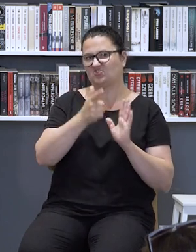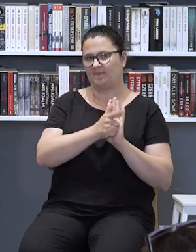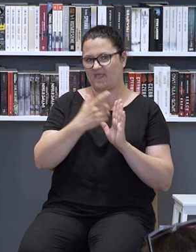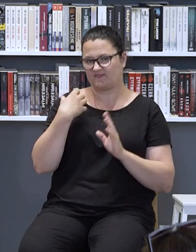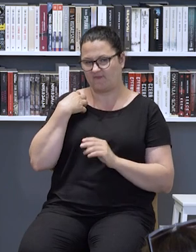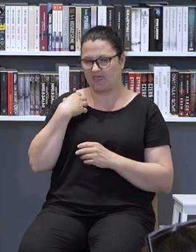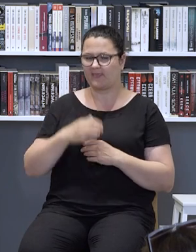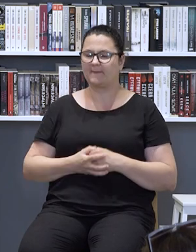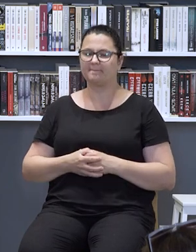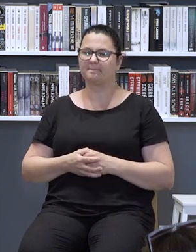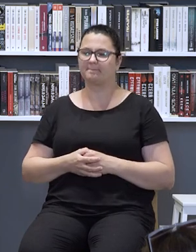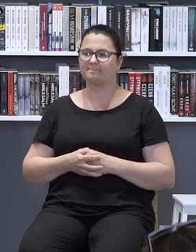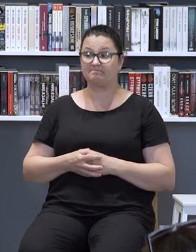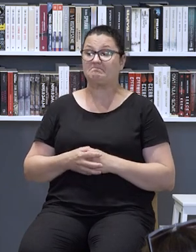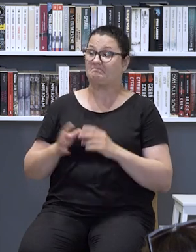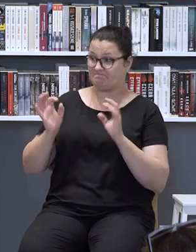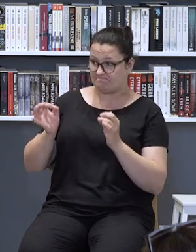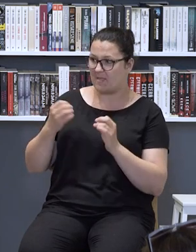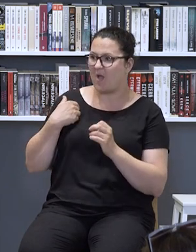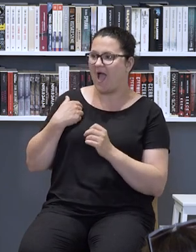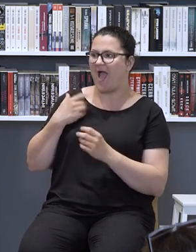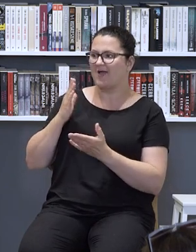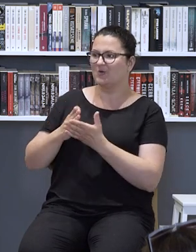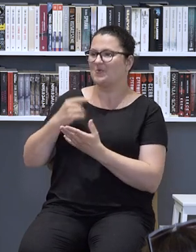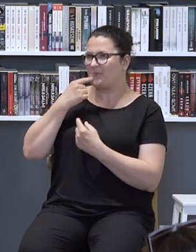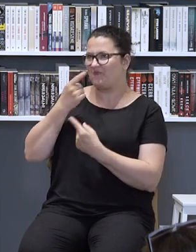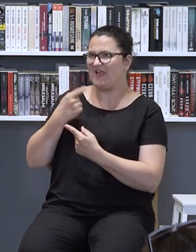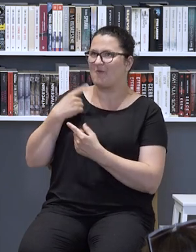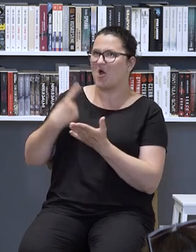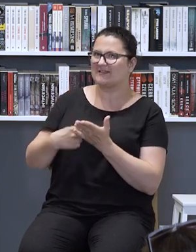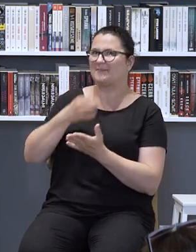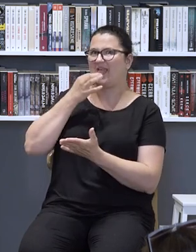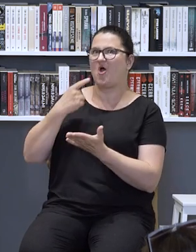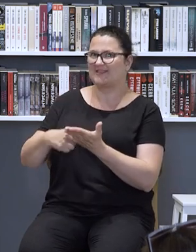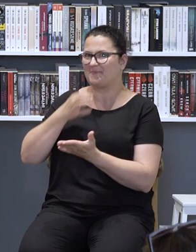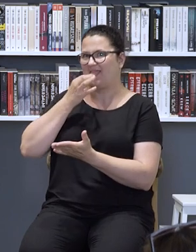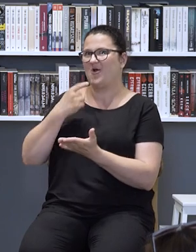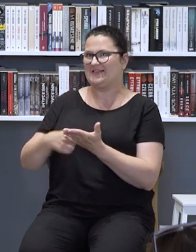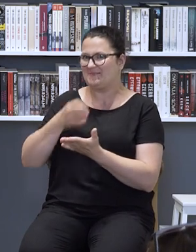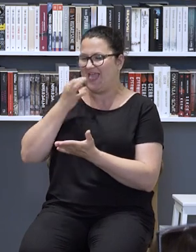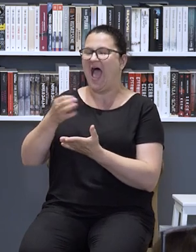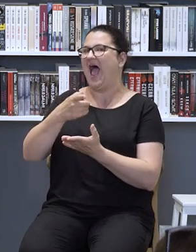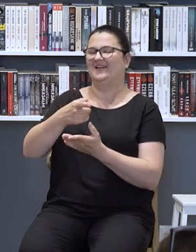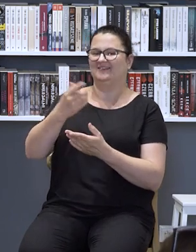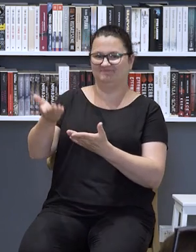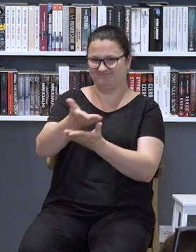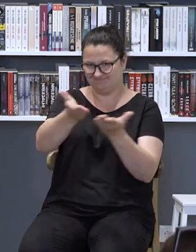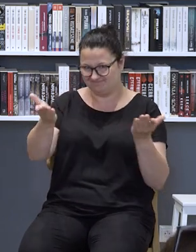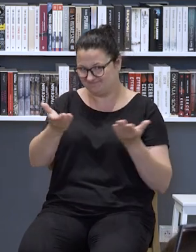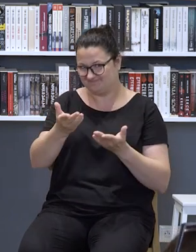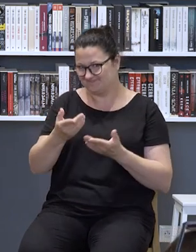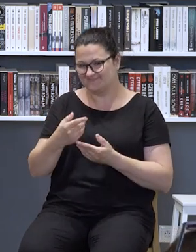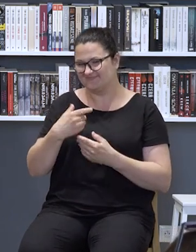wieku. Dobrze, bo ja już 3 pytania temu mówiłam, że to było ostatnie pytanie i oddamy Państwu głos, więc jakby, żeby nie być